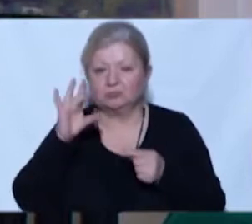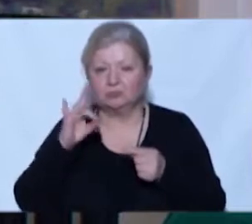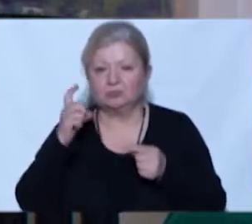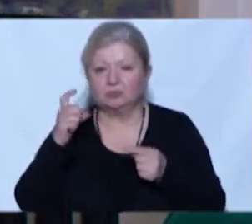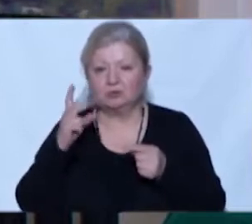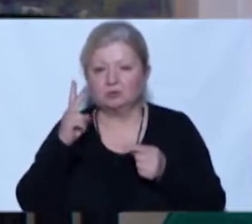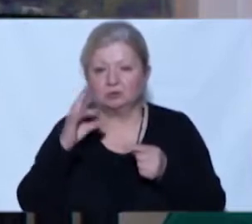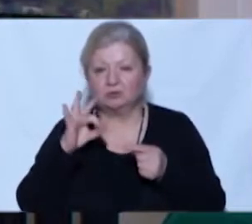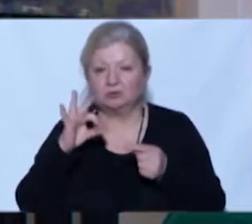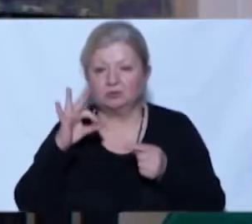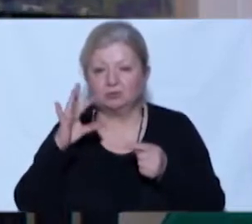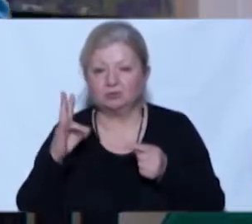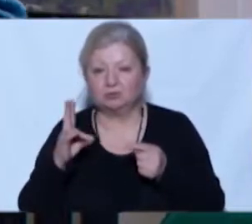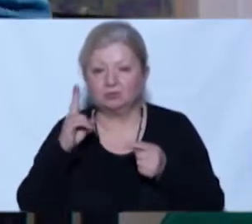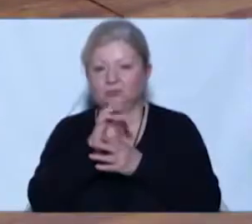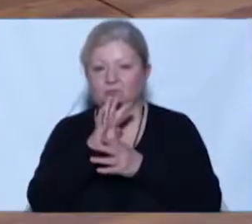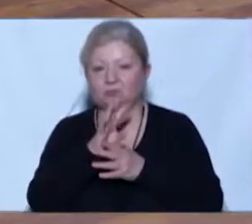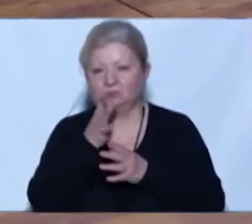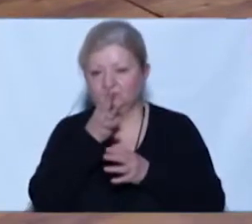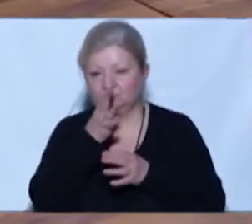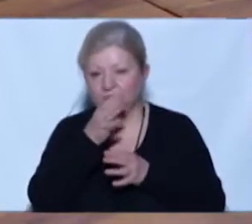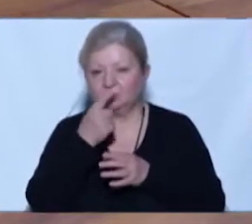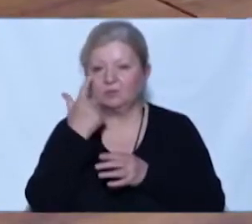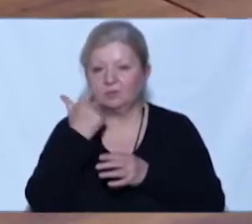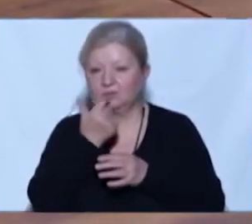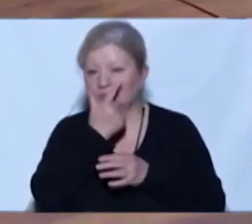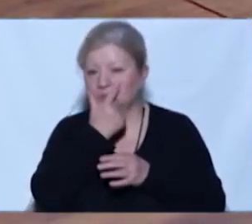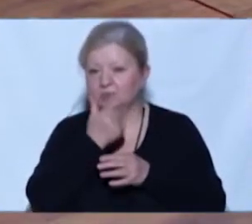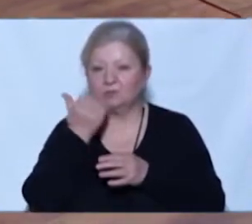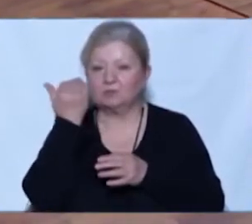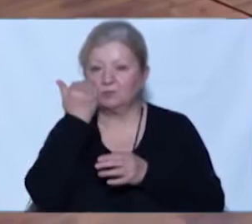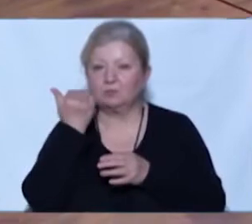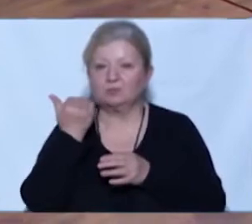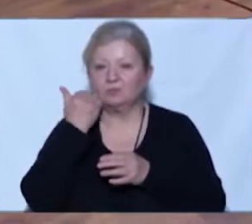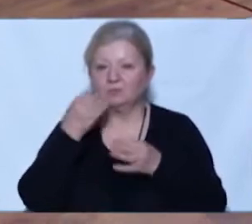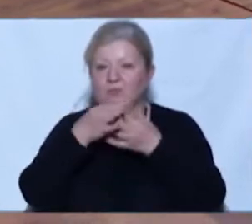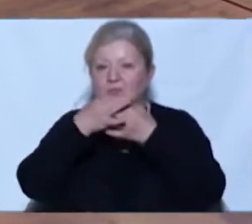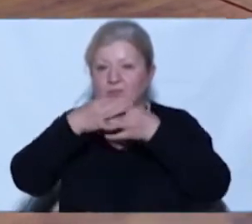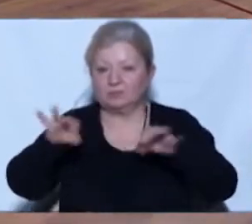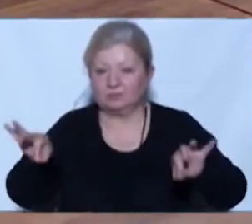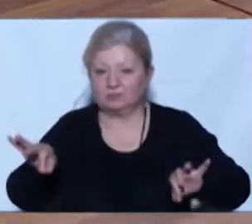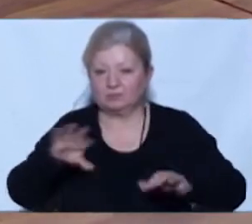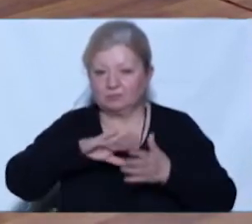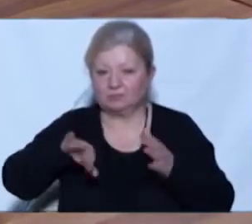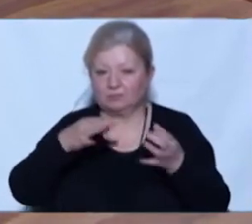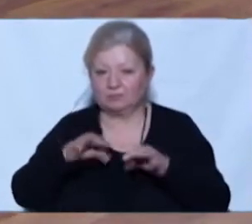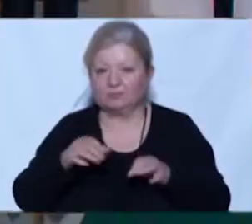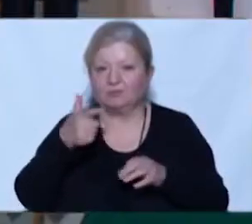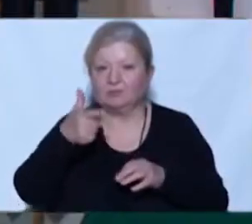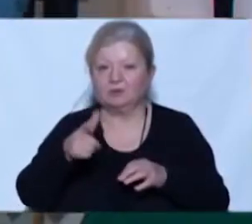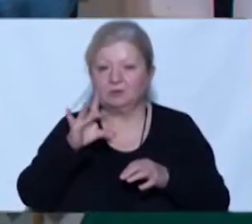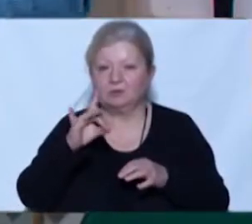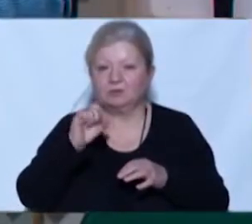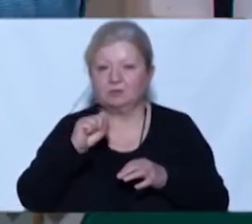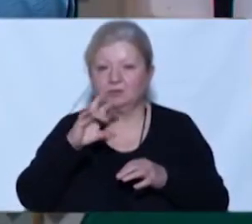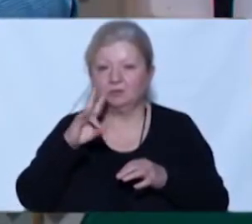დასრულება. 1492 წელს ესპანელებმა არაბთა ბატონობისაგან გაანთავისუფლეს გრანადის საამირო და